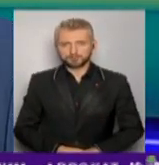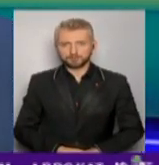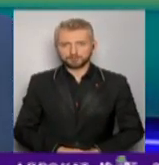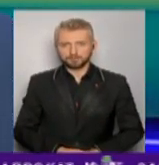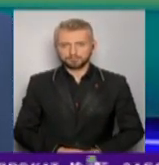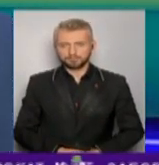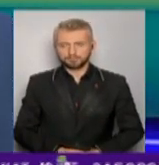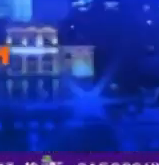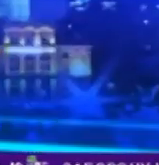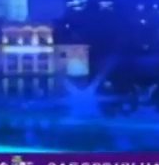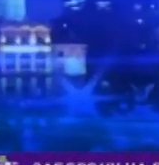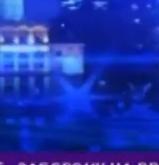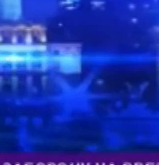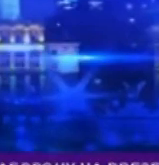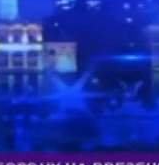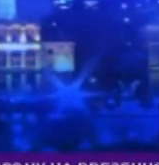не інвентаризована земля?